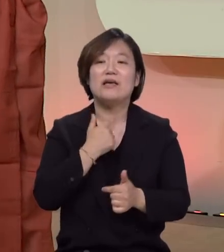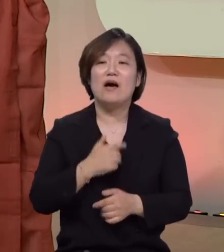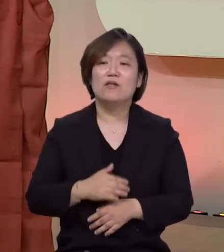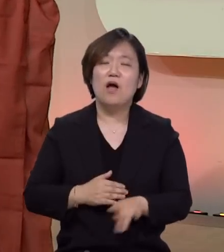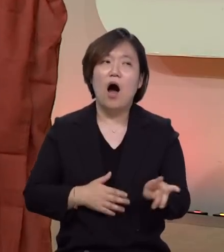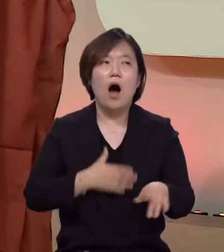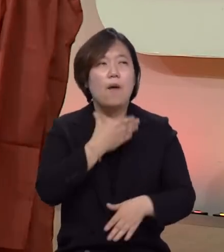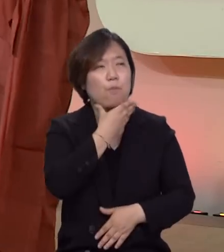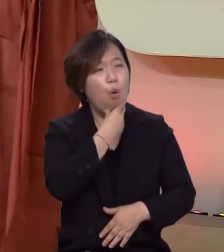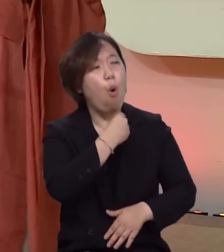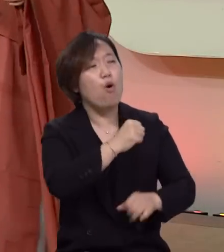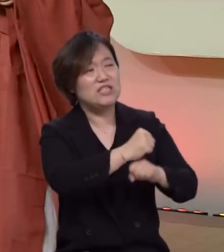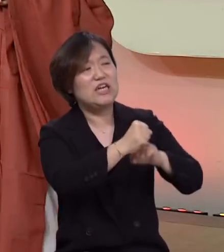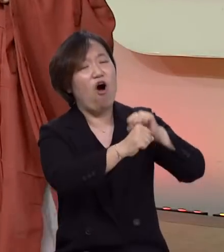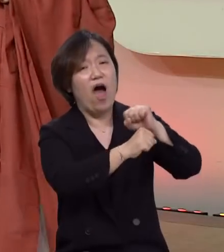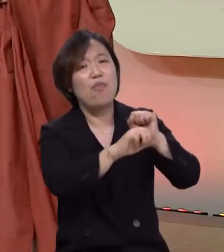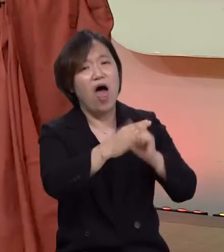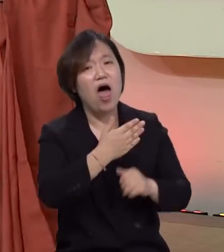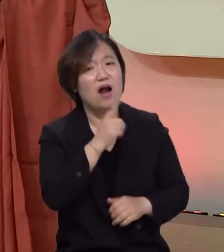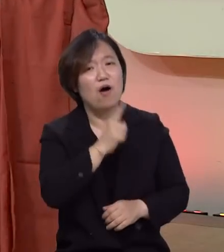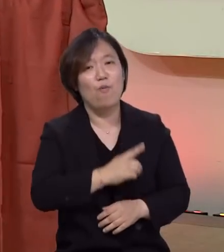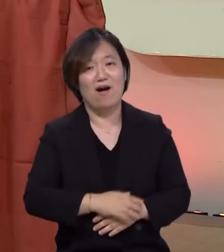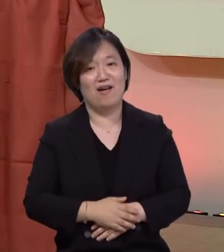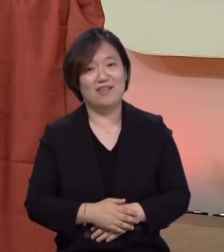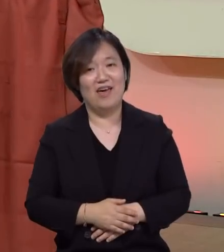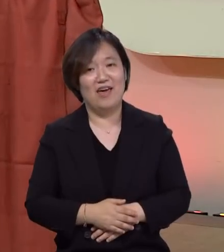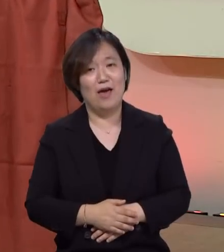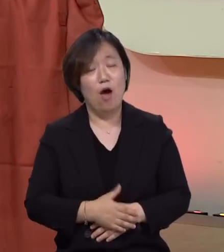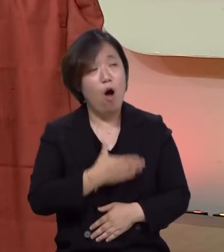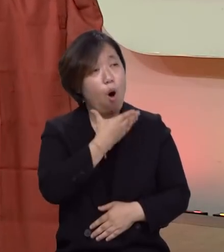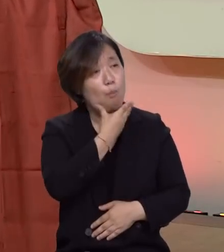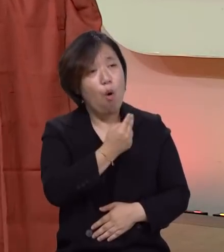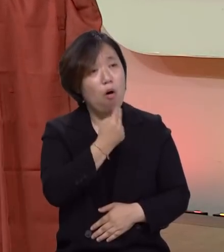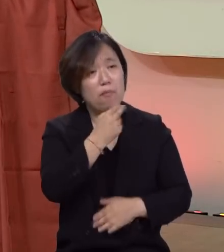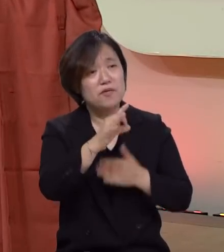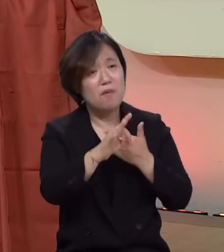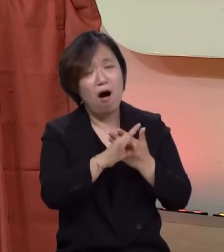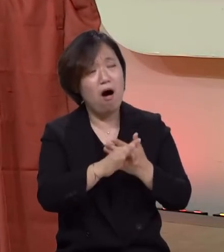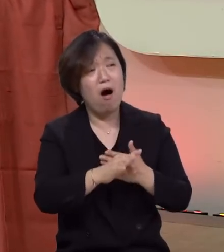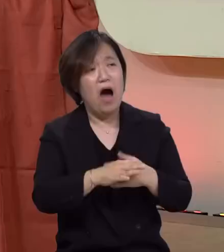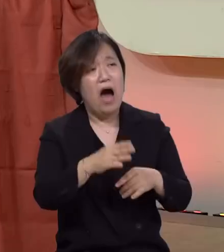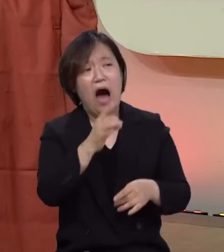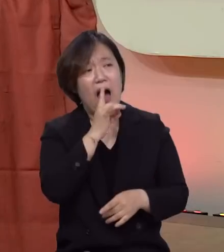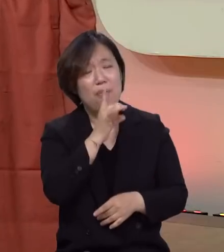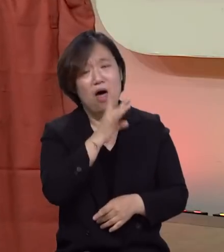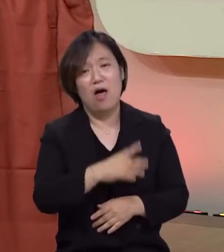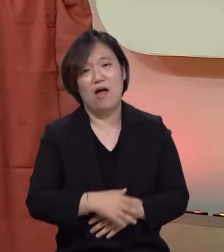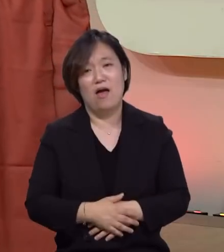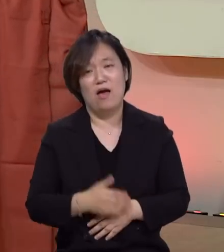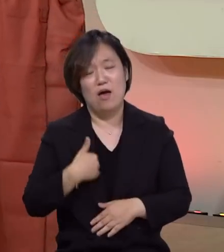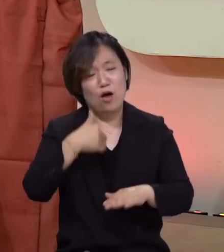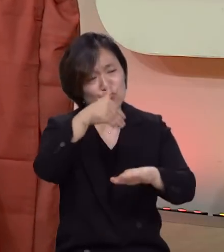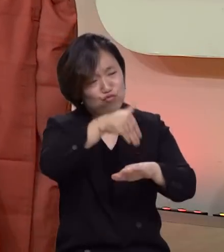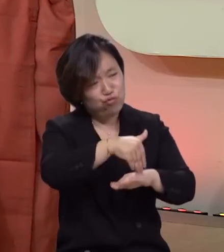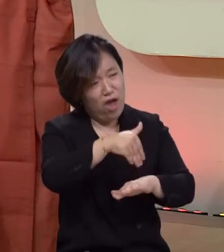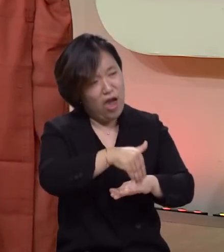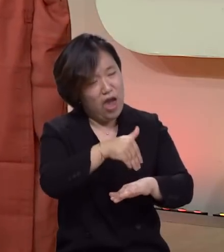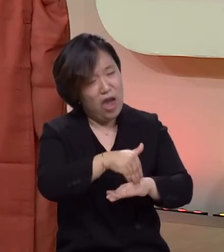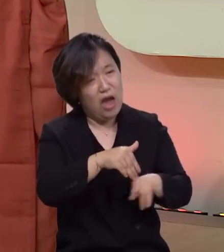복을 져야 된다 복지여야 된다 복 없으면 아무것도 못한다 수행도